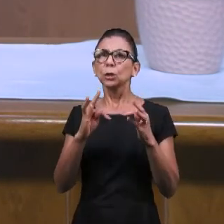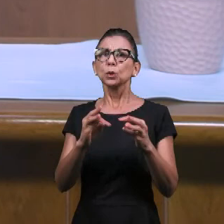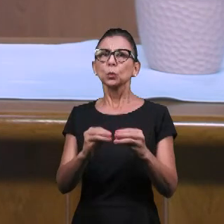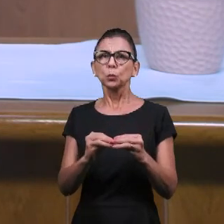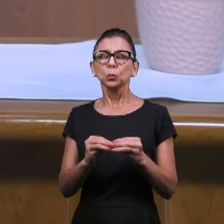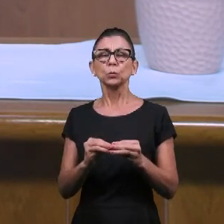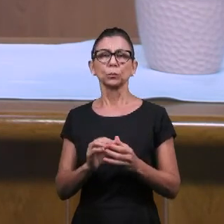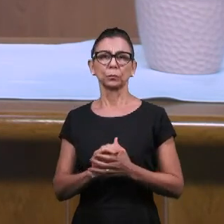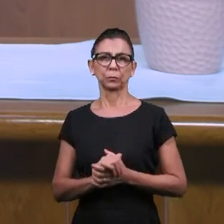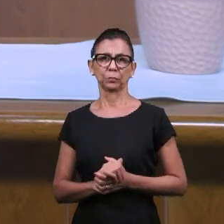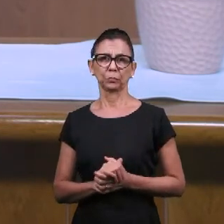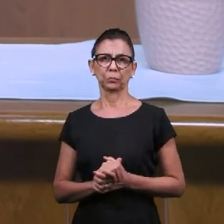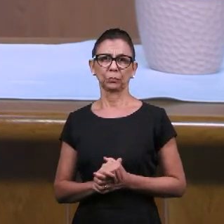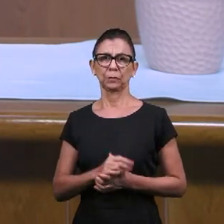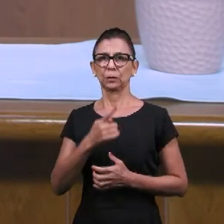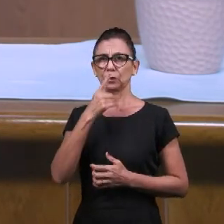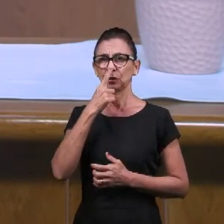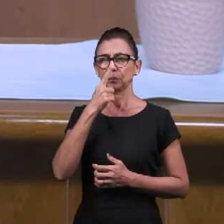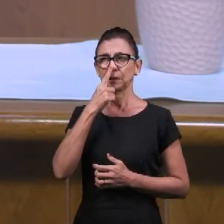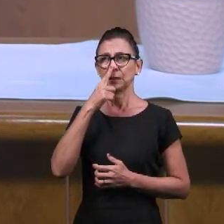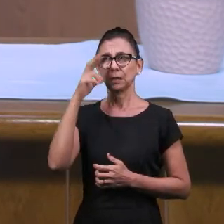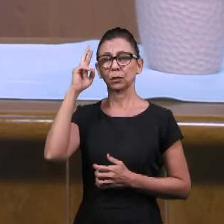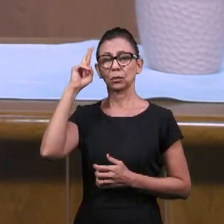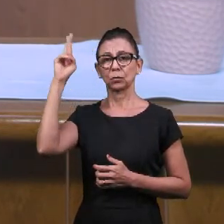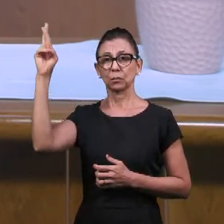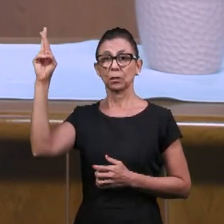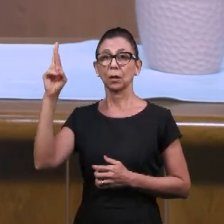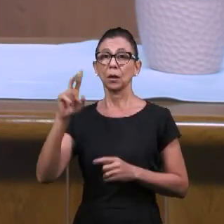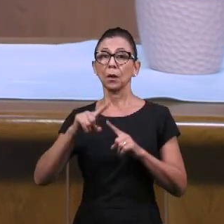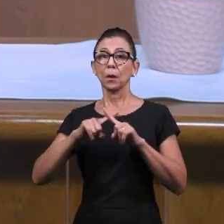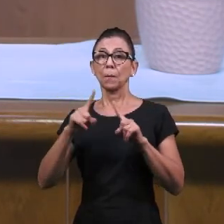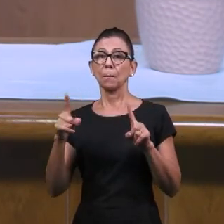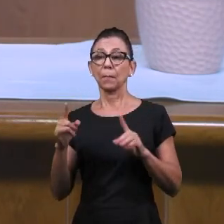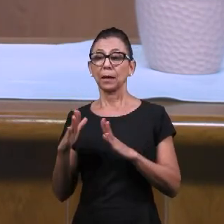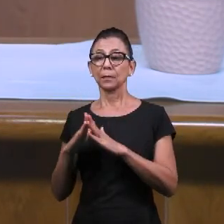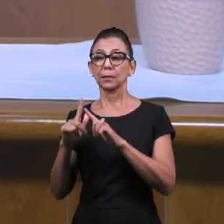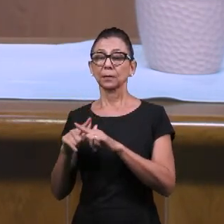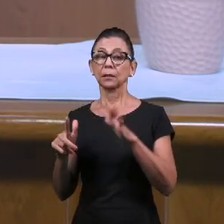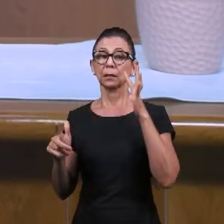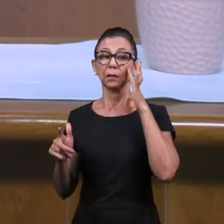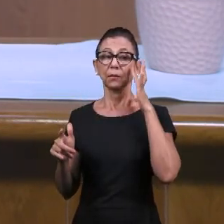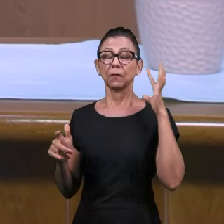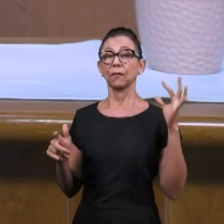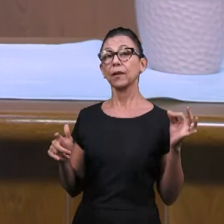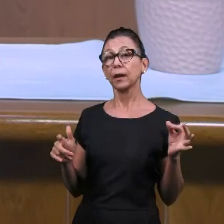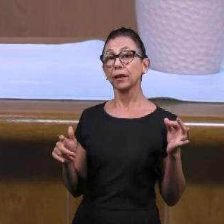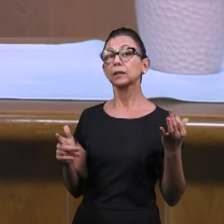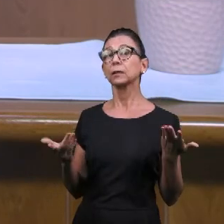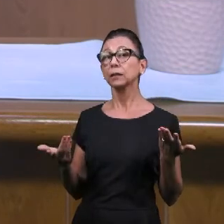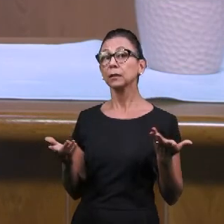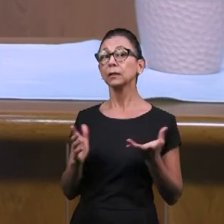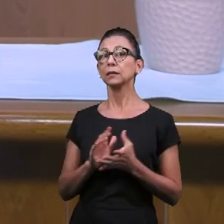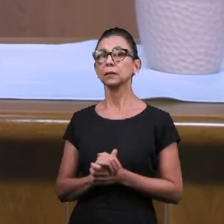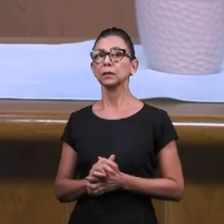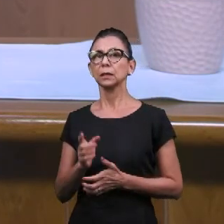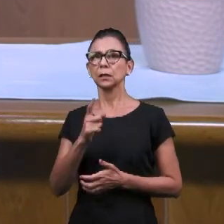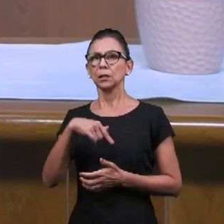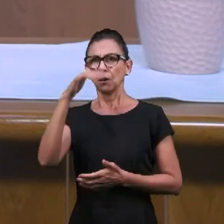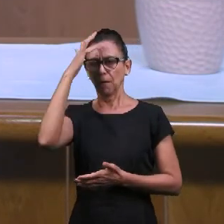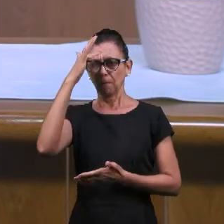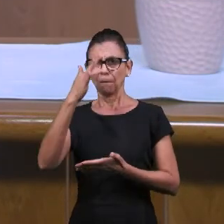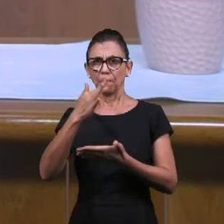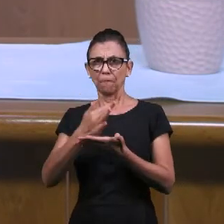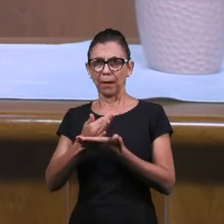она могла отвергнуть, чтобы она предала эту близость. Но